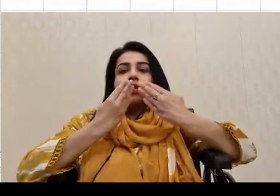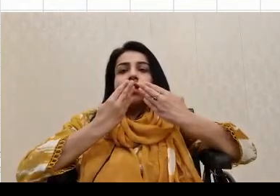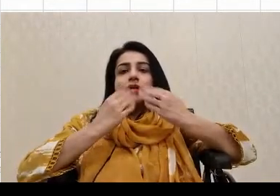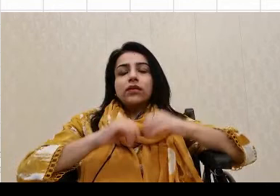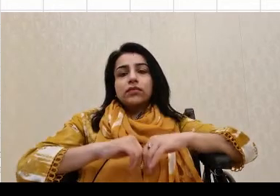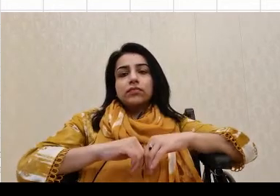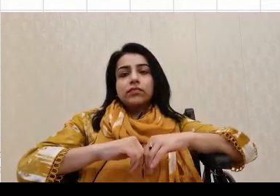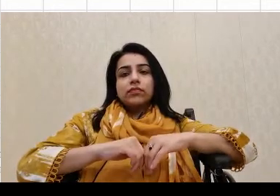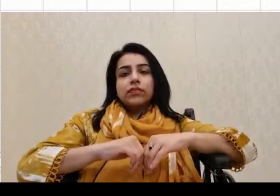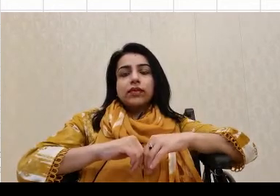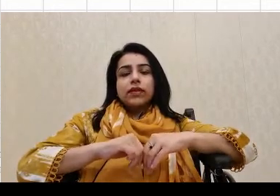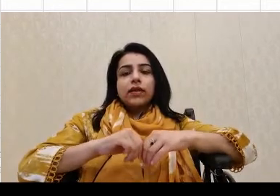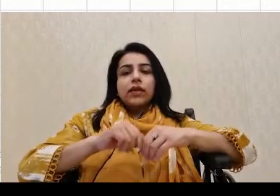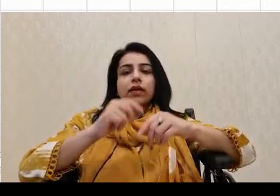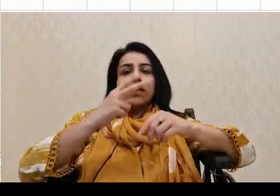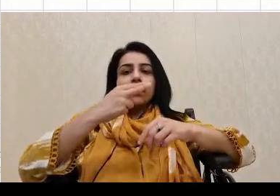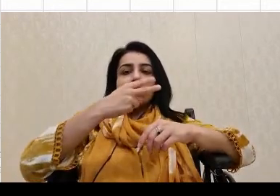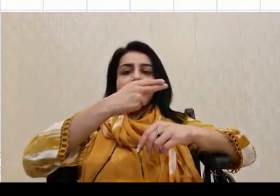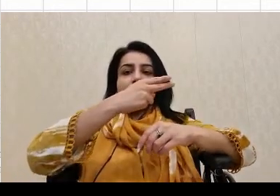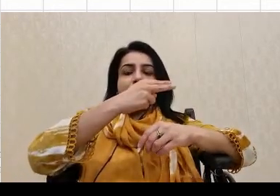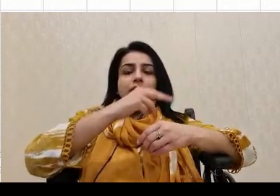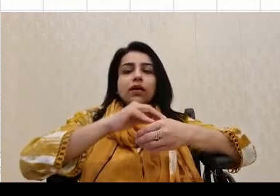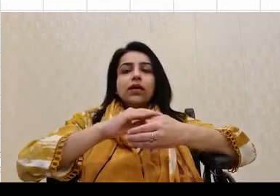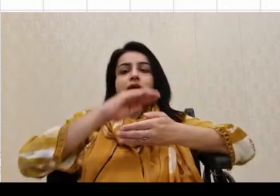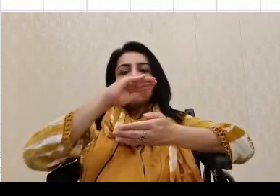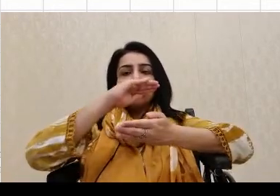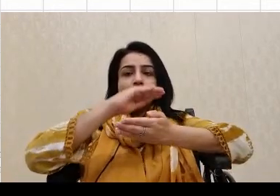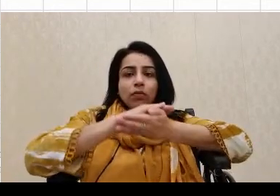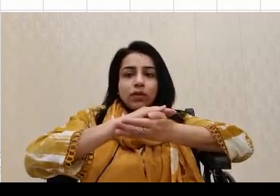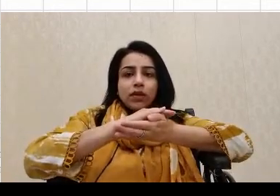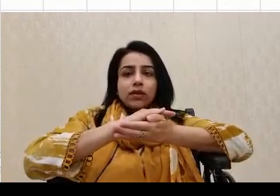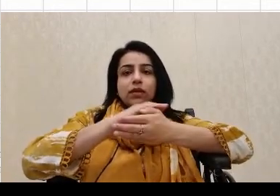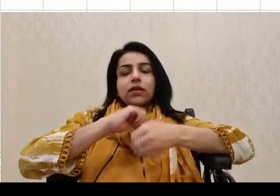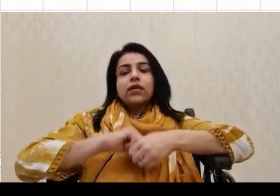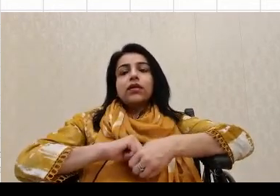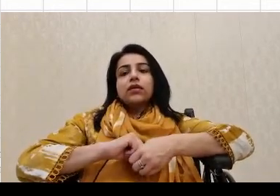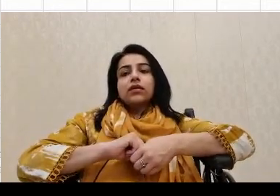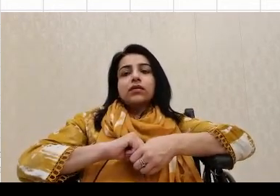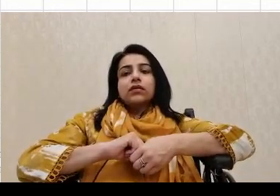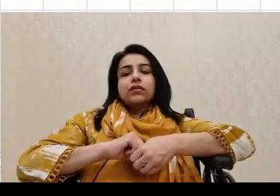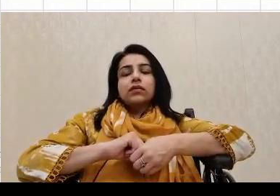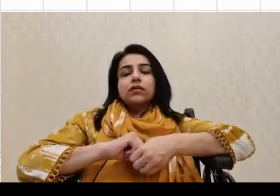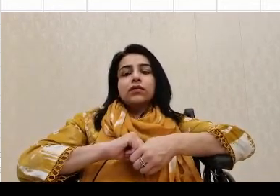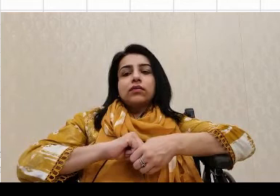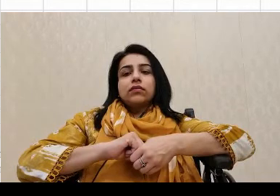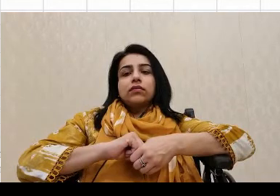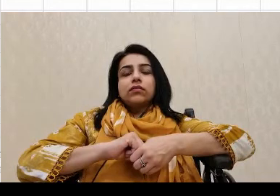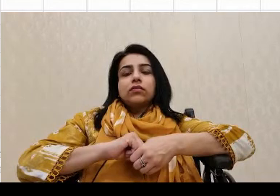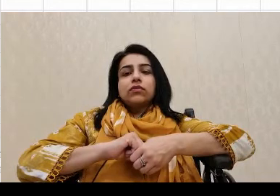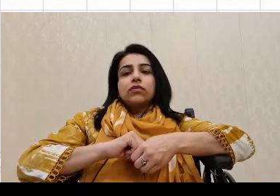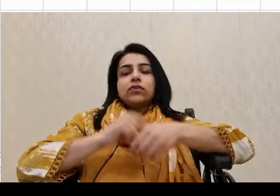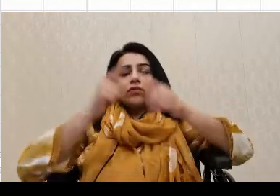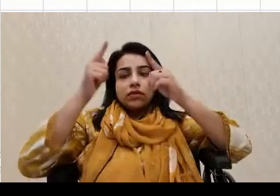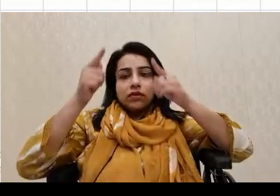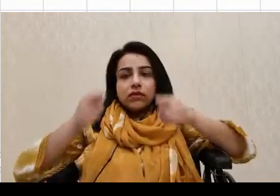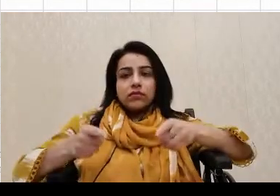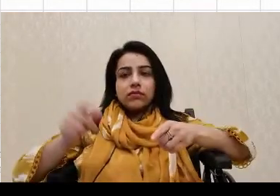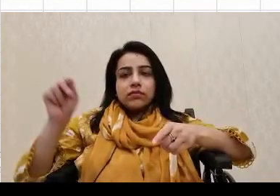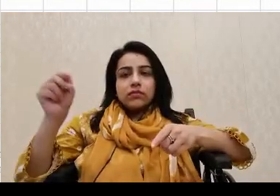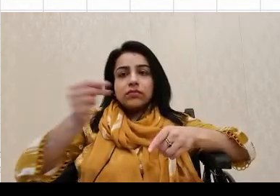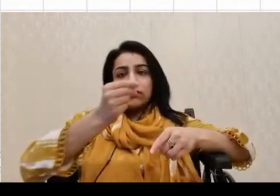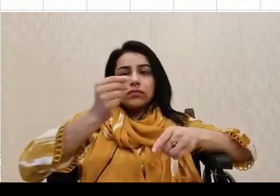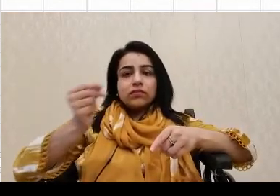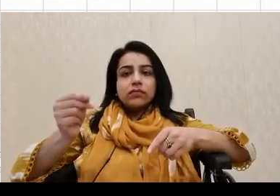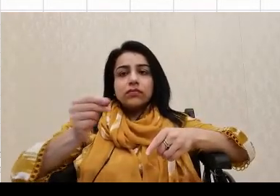किस तरह से रंग-बिरंग का बनाना है, टेबल्स को कैसे लेके आना है, एक जगह से कट कैसे करना है, कॉपी कैसे करना है, वो तमाम चीज़ें